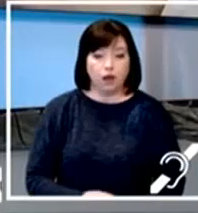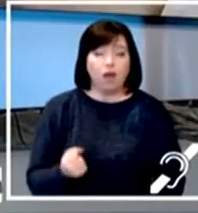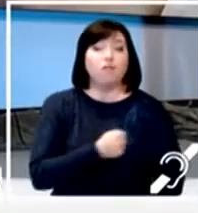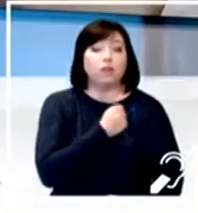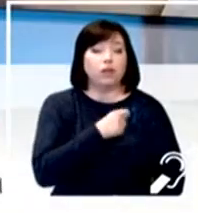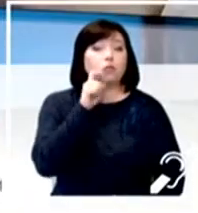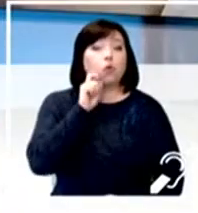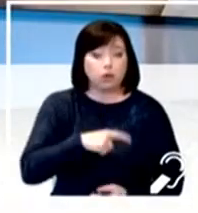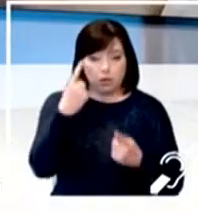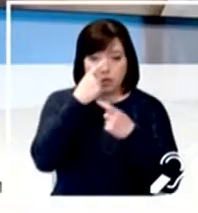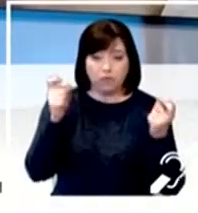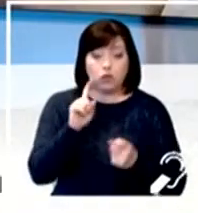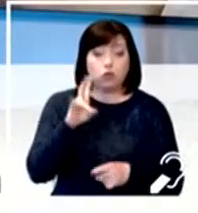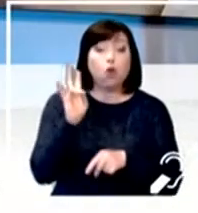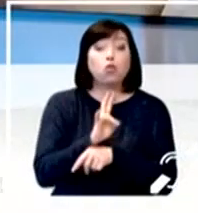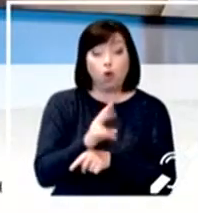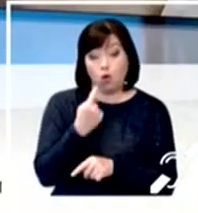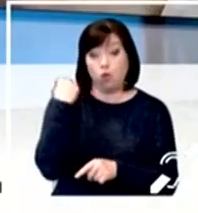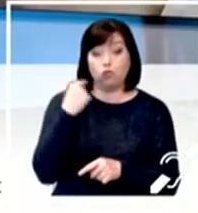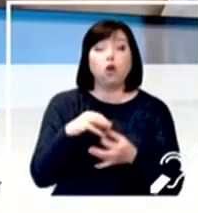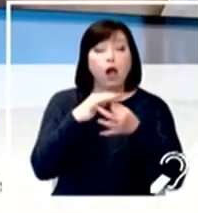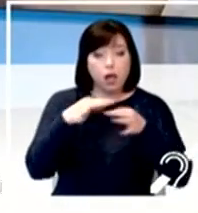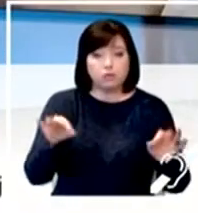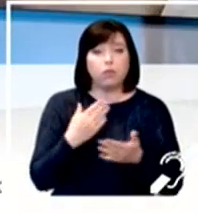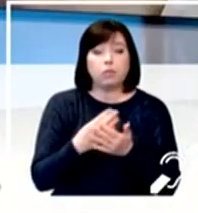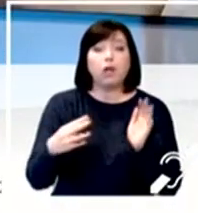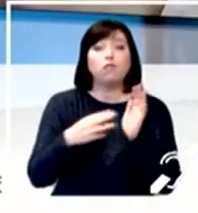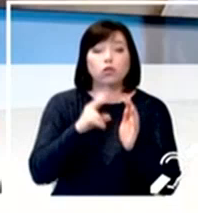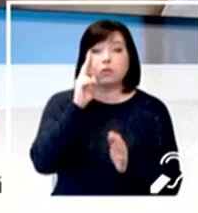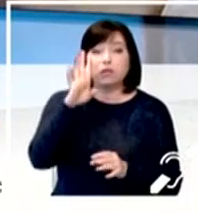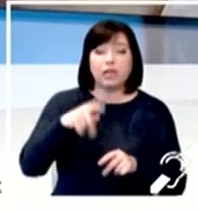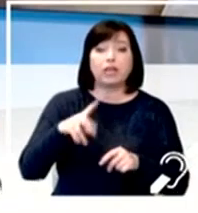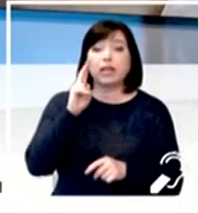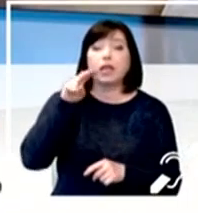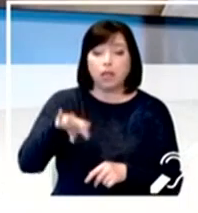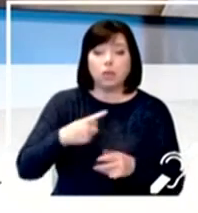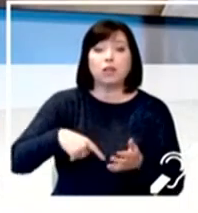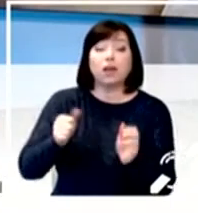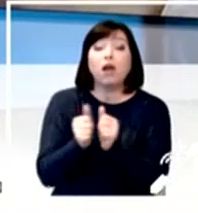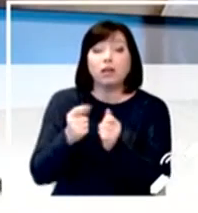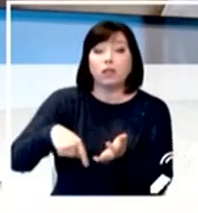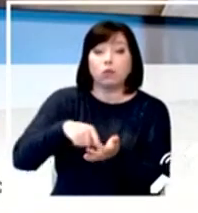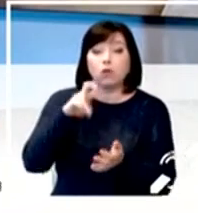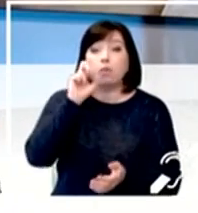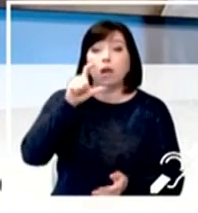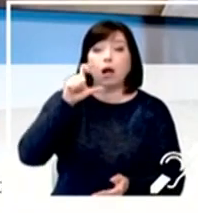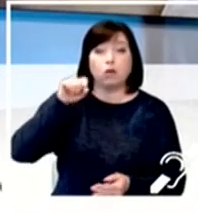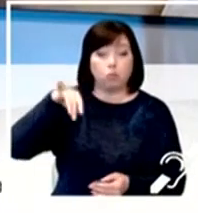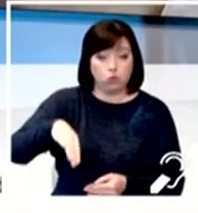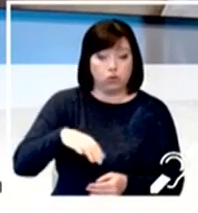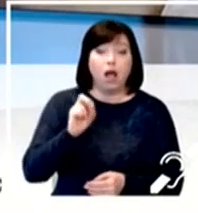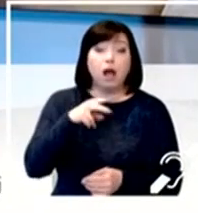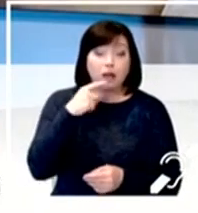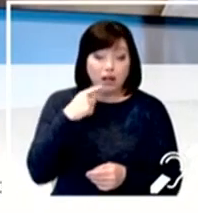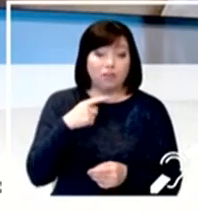Forțele armate ale Ucrainei au anunțat că în timpul nopții trecute au eliberat aproape 8 km pătrați lângă orașul Bahmut. Potrivit comandantului grupului